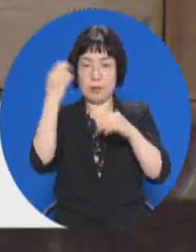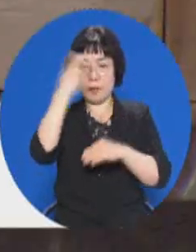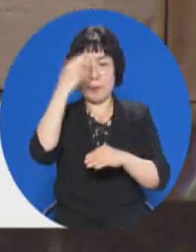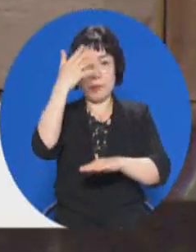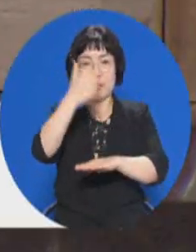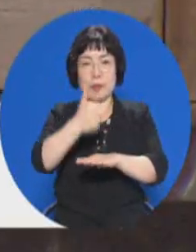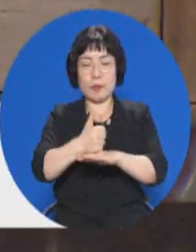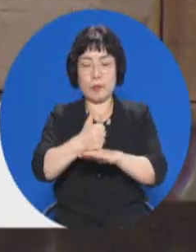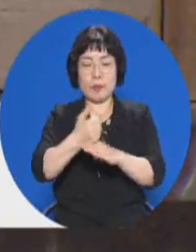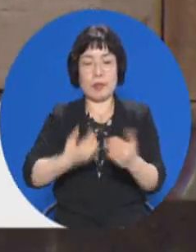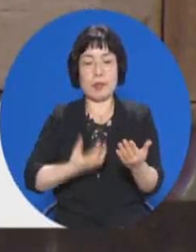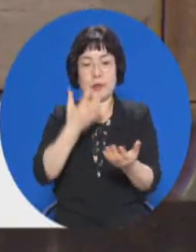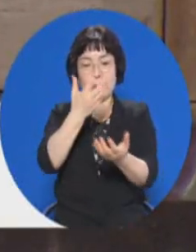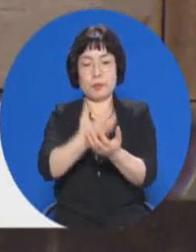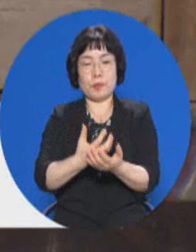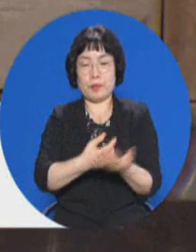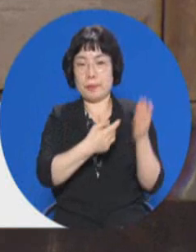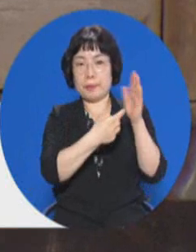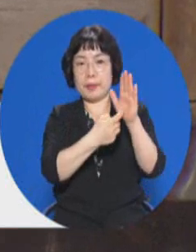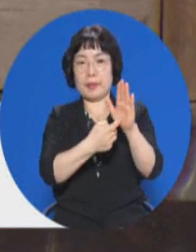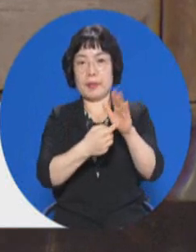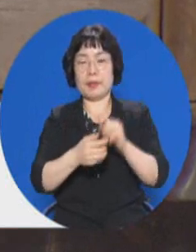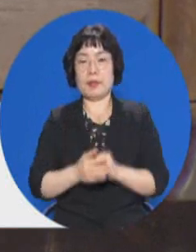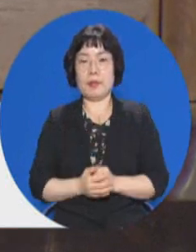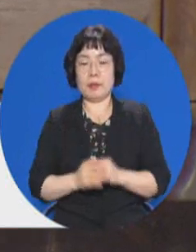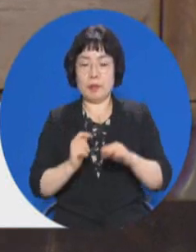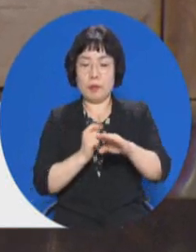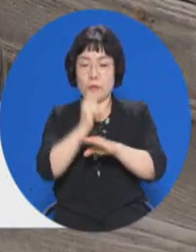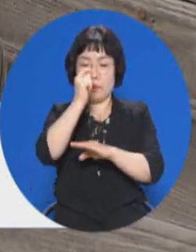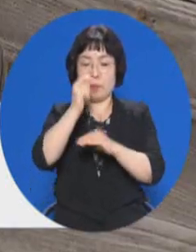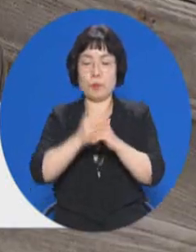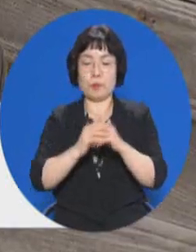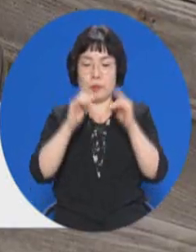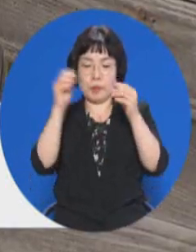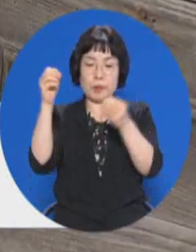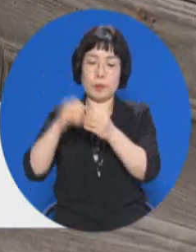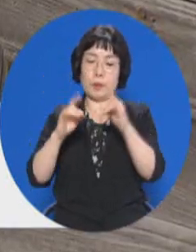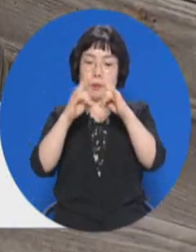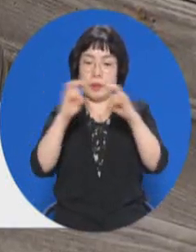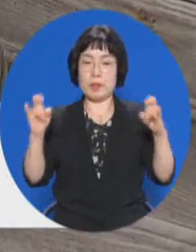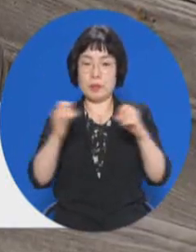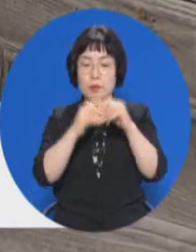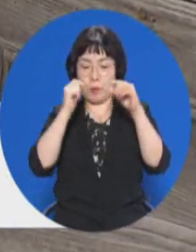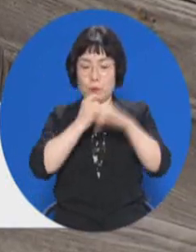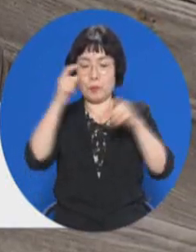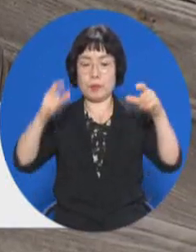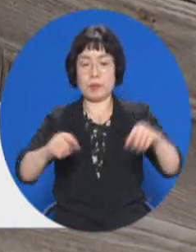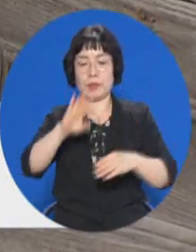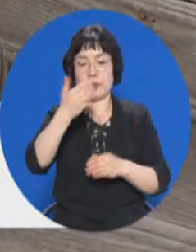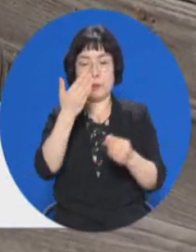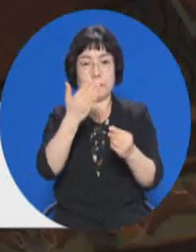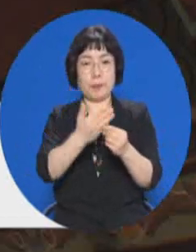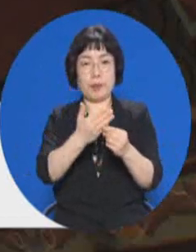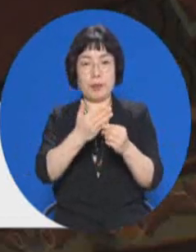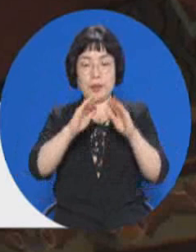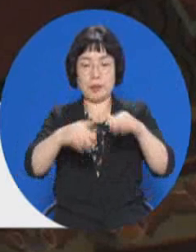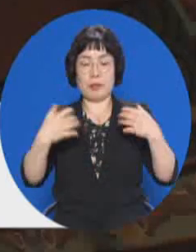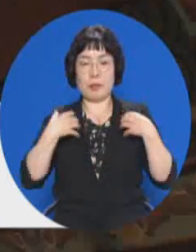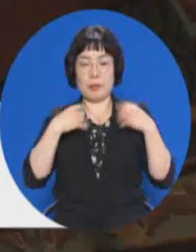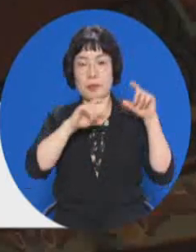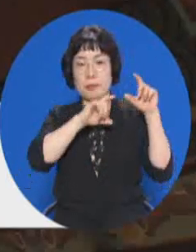문화재 자료로 지정 고시했습니다. 이로써 고흥 죽산제는 고흥군의 49번째 전라남도 지정문화재가